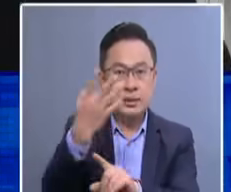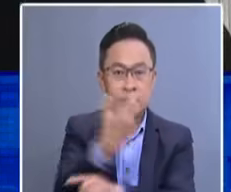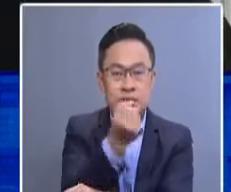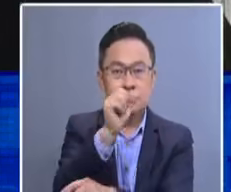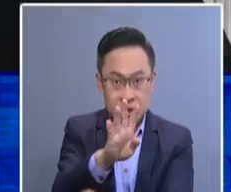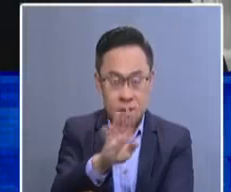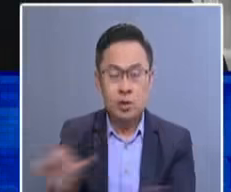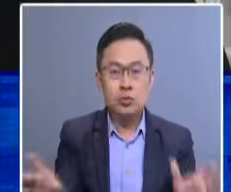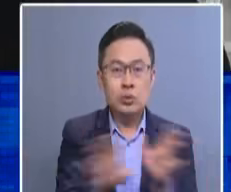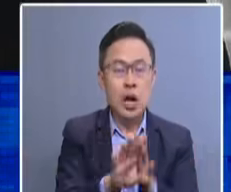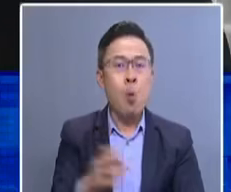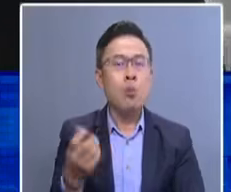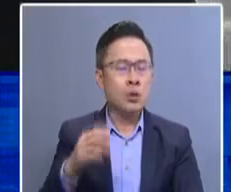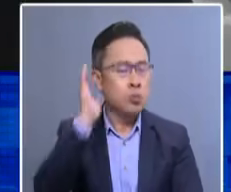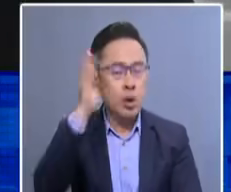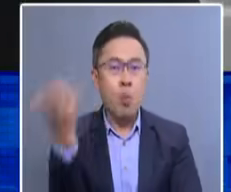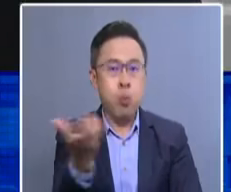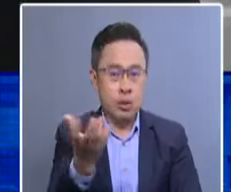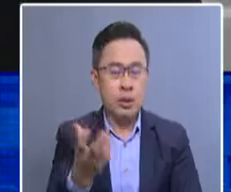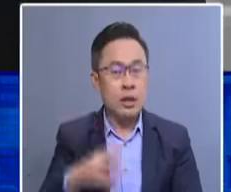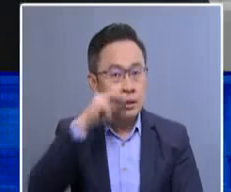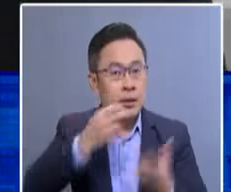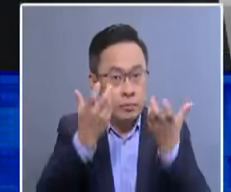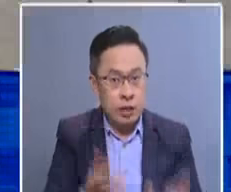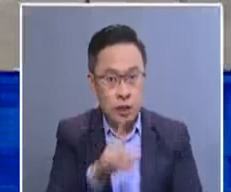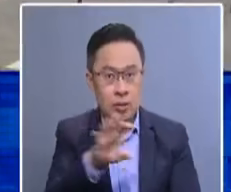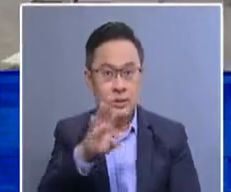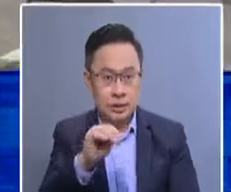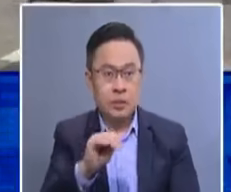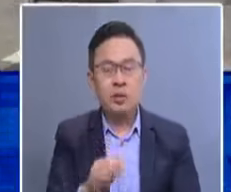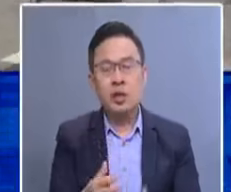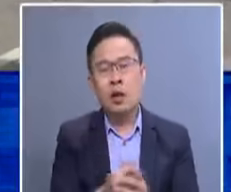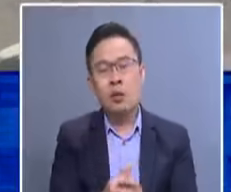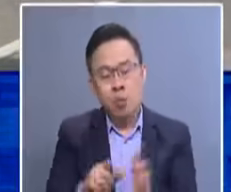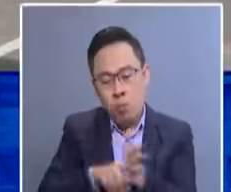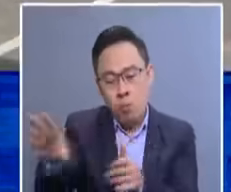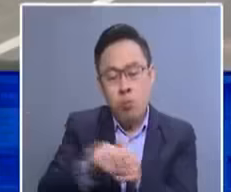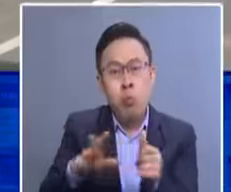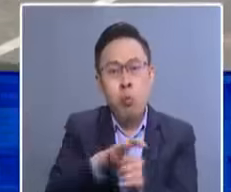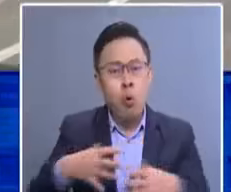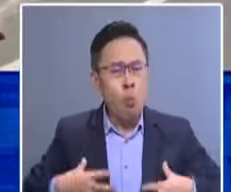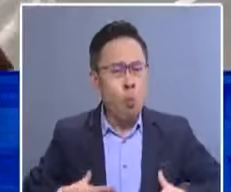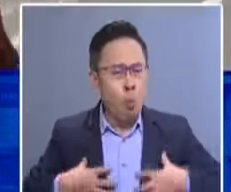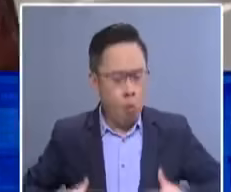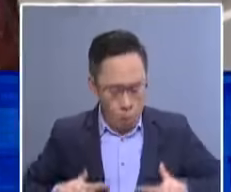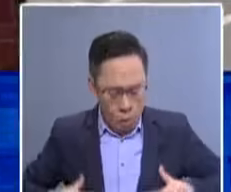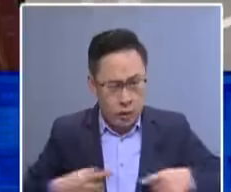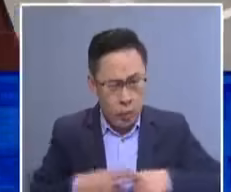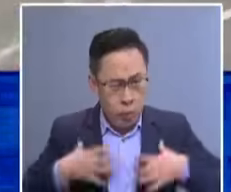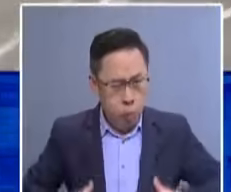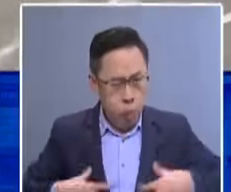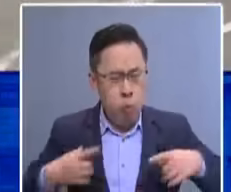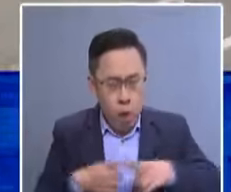สุวะถึง 140กิโลกรัมแล้วก็มีภาวะปอดติดเชื้อรุนแรงก่อนจะลุกลามติดเชื้อในต่อมไร้ท่อจนสุดท้ายอาการทรุดหนัก